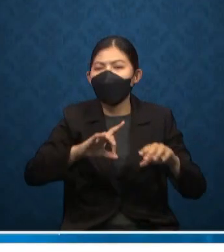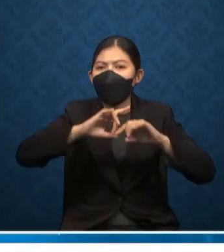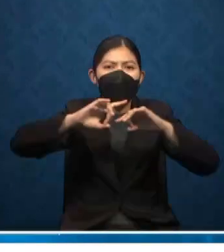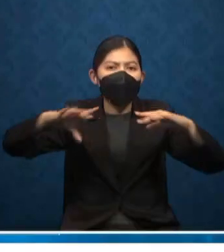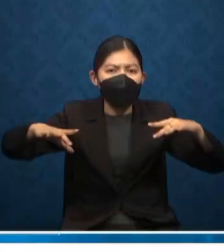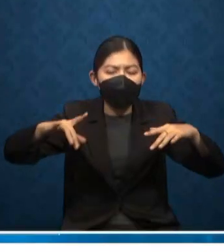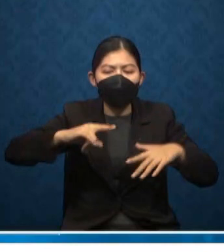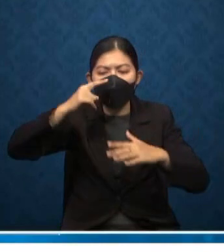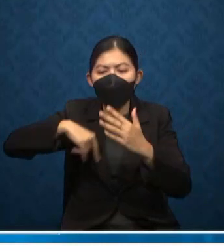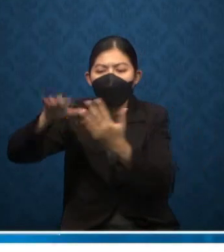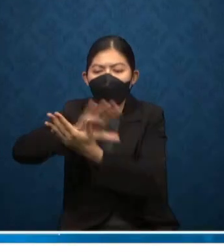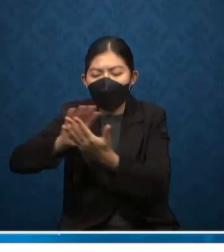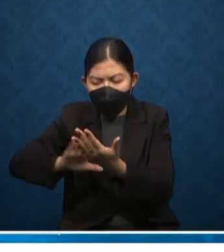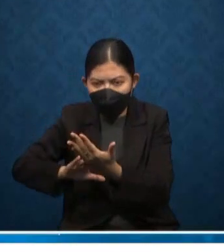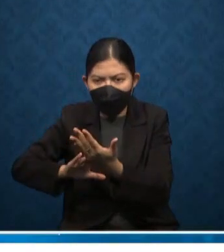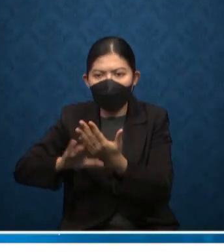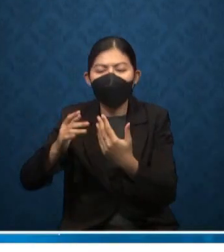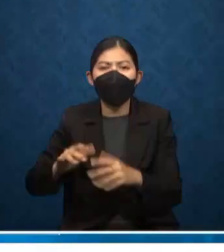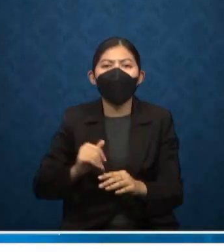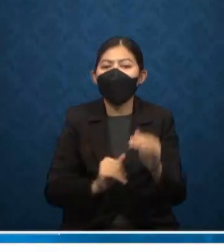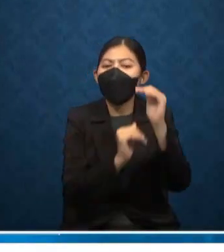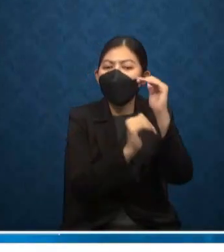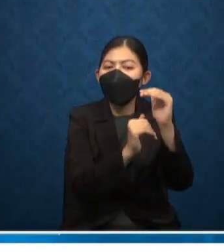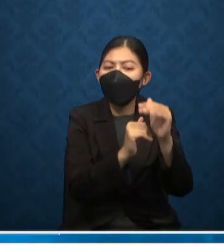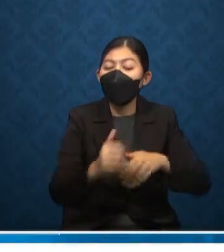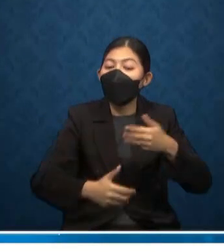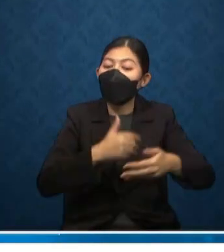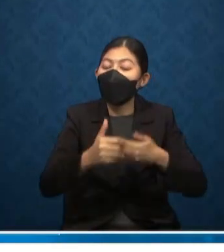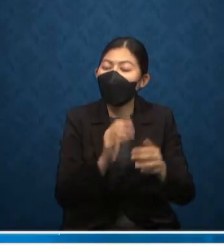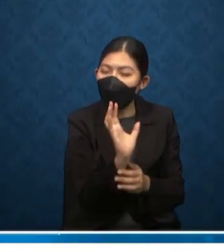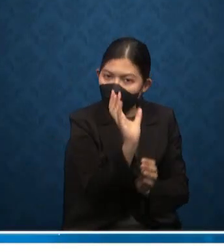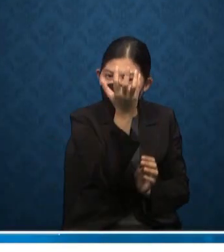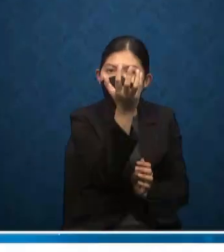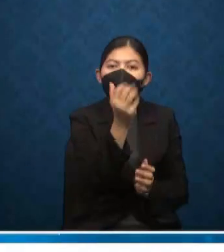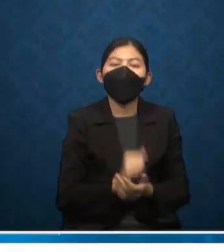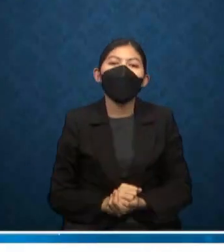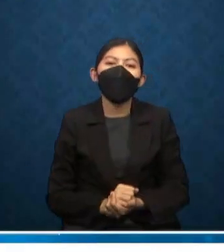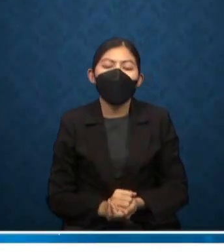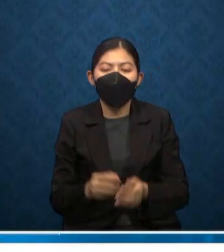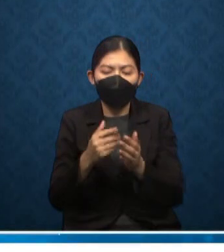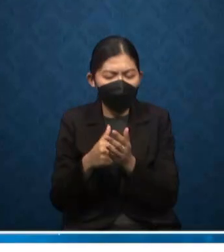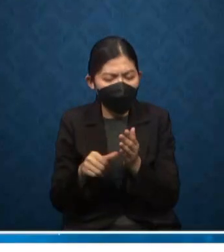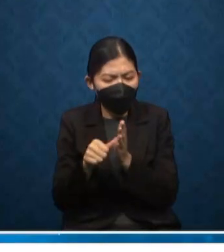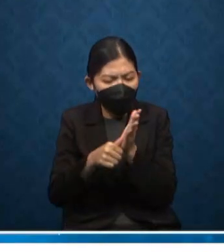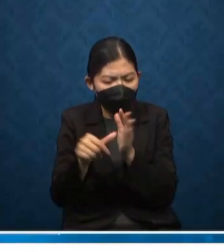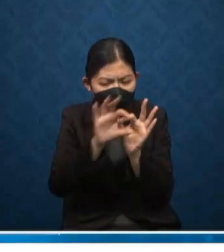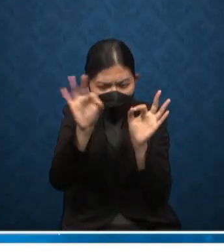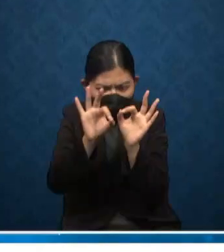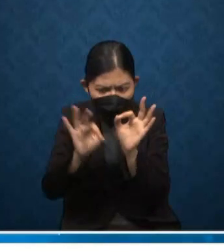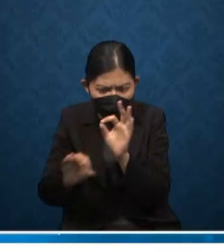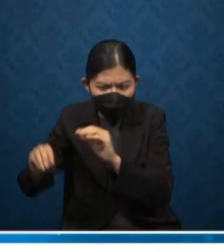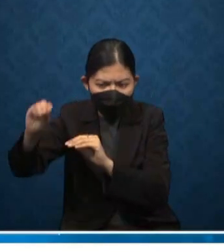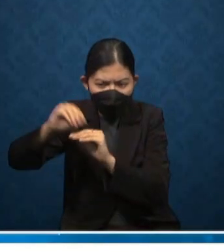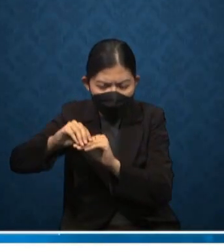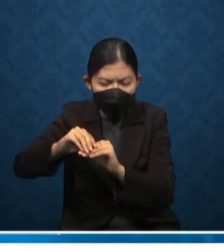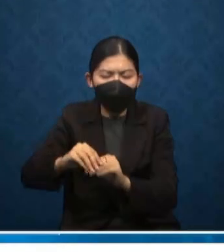ณีระหว่างประเทศตลอดทั้งข้อกำหนดขององค์การการค้าโลกผมเพิ่มวรรคนี้เข้ามาเพราะอะไรครับผมทราบดี